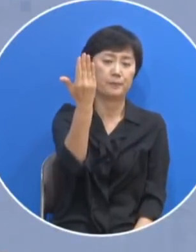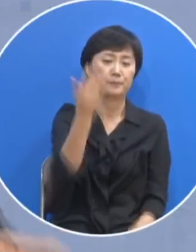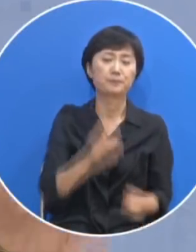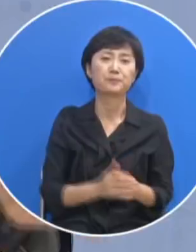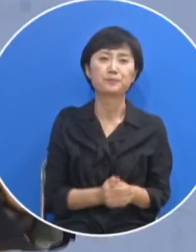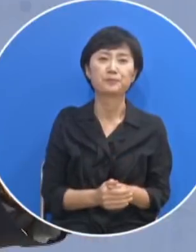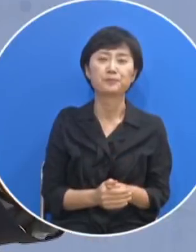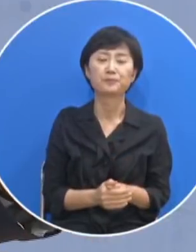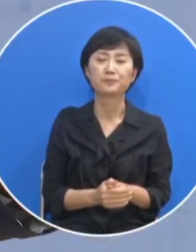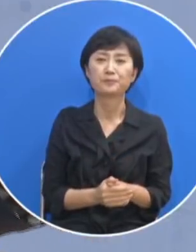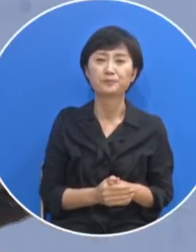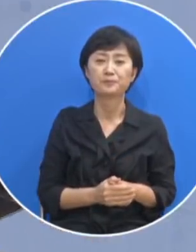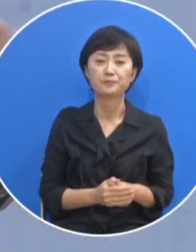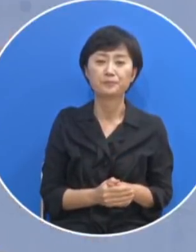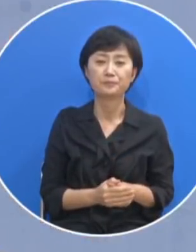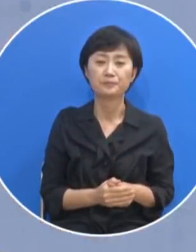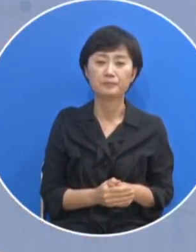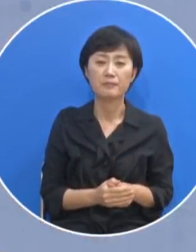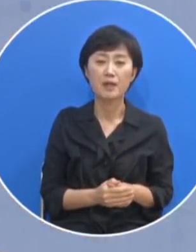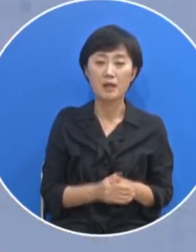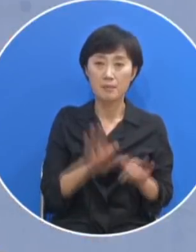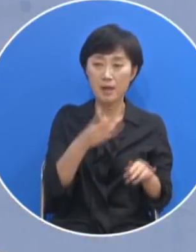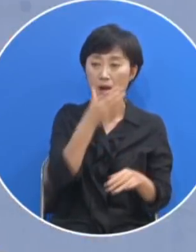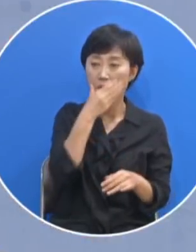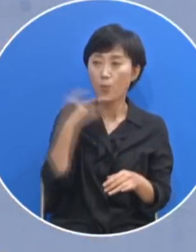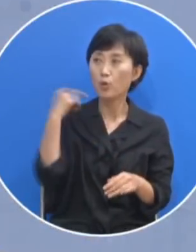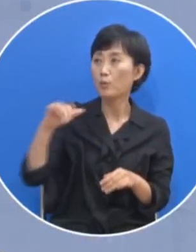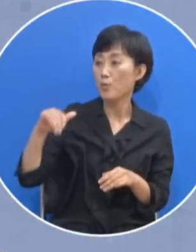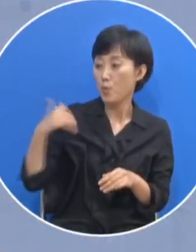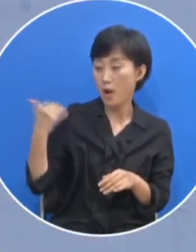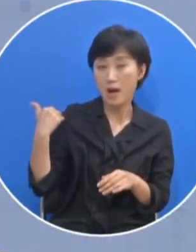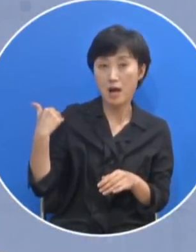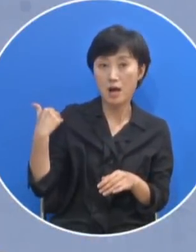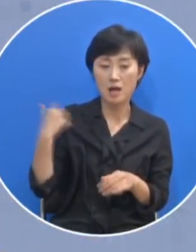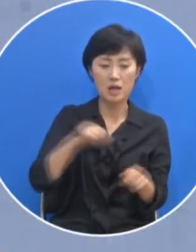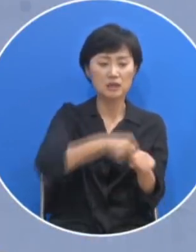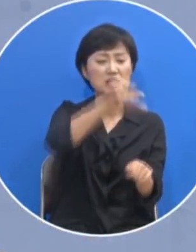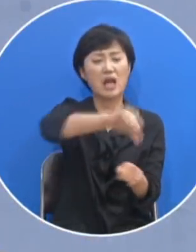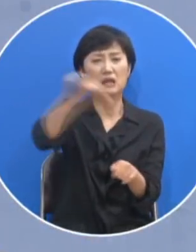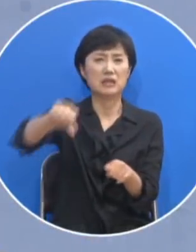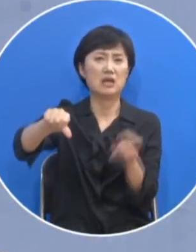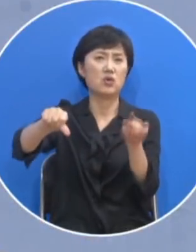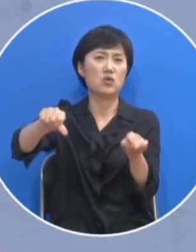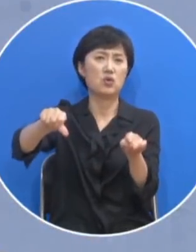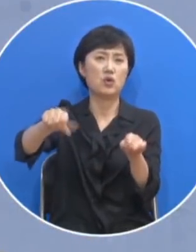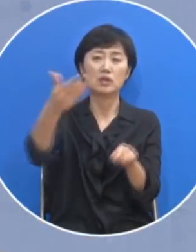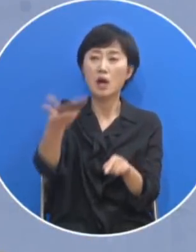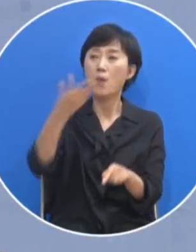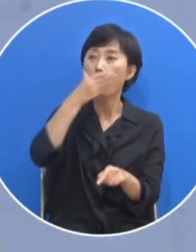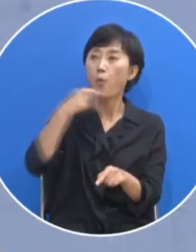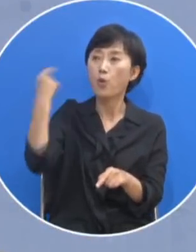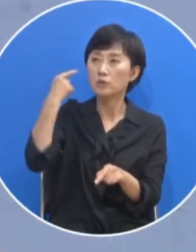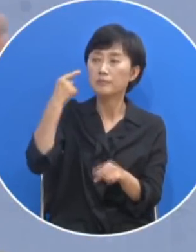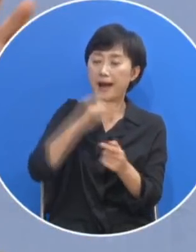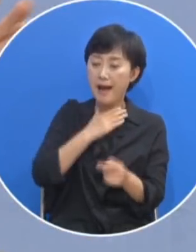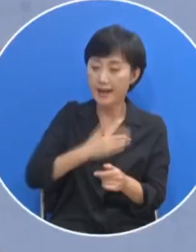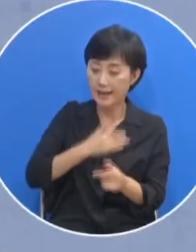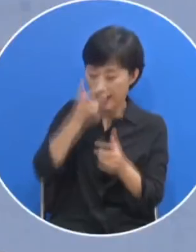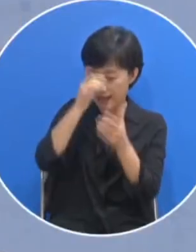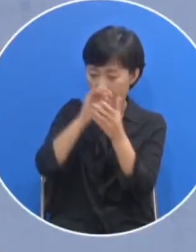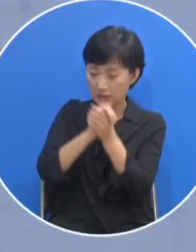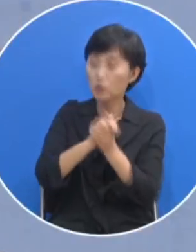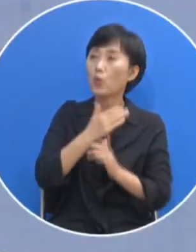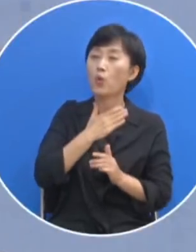이것때문에 세계 재앙을 먹었어 이 power sw 쌍 울 때문에 전쟁이